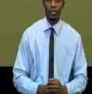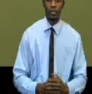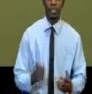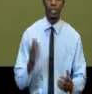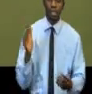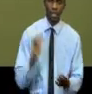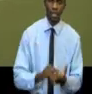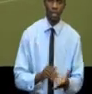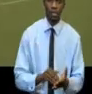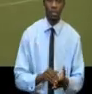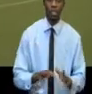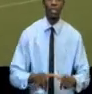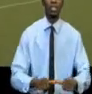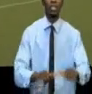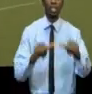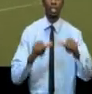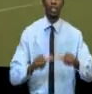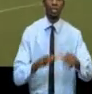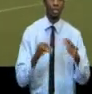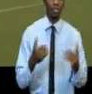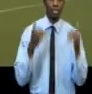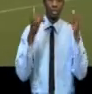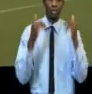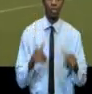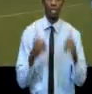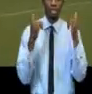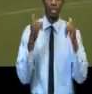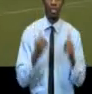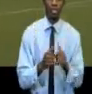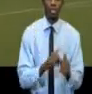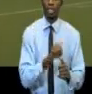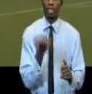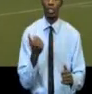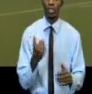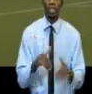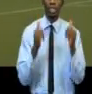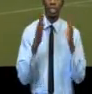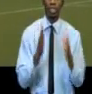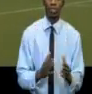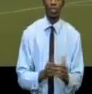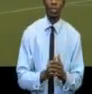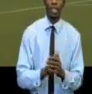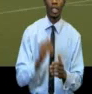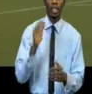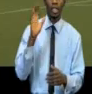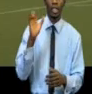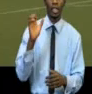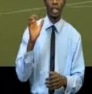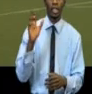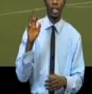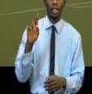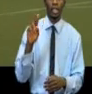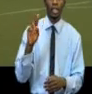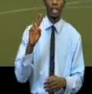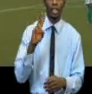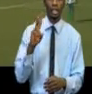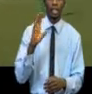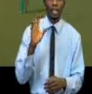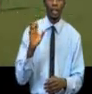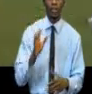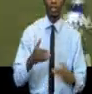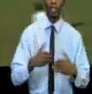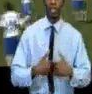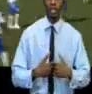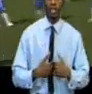Entrée en cours de jeu à la place de Mika Miché, Hervé Kamba inscrit le cinquième et dernier but des poulains de Isaac Kassongo Ngandou à la